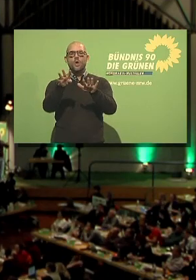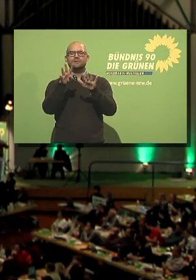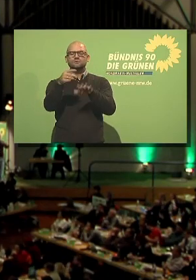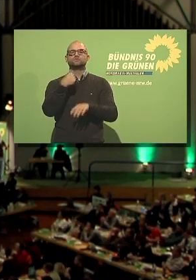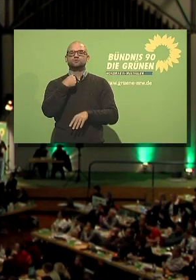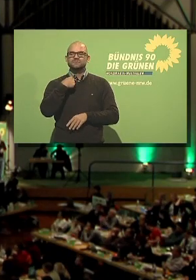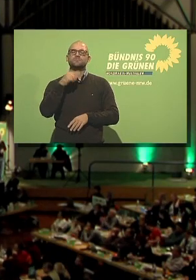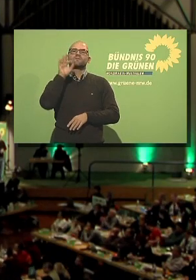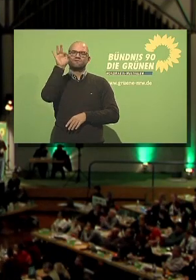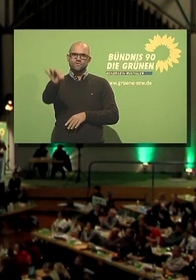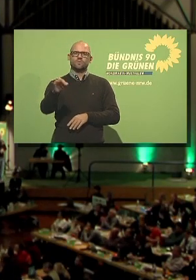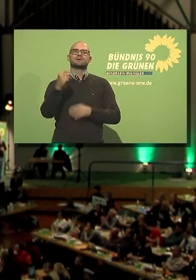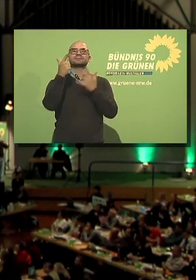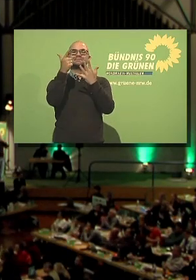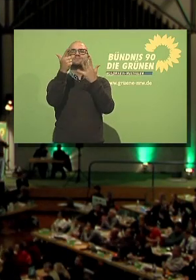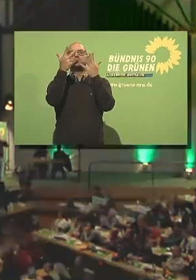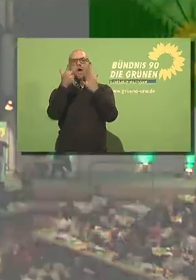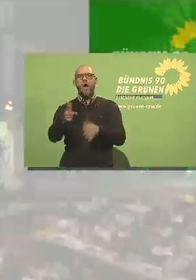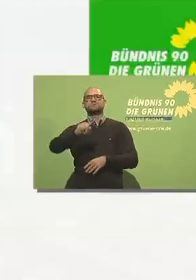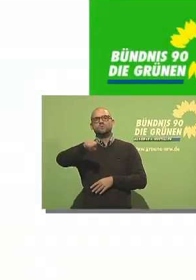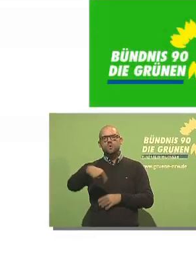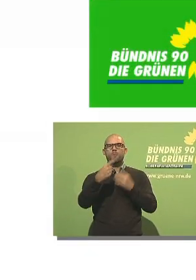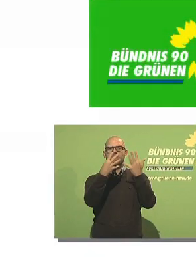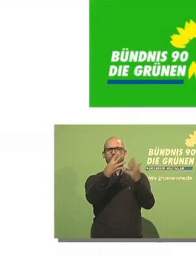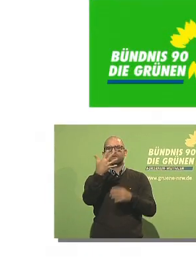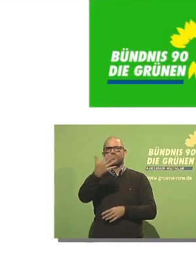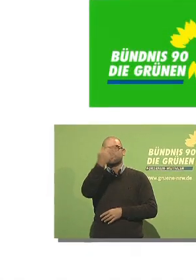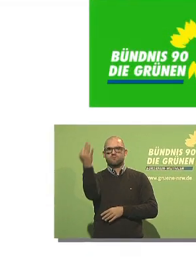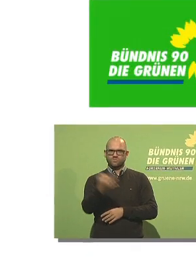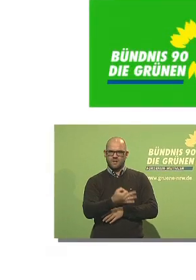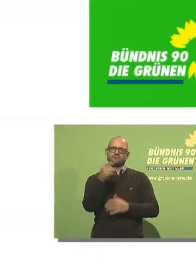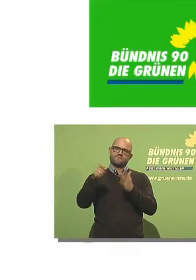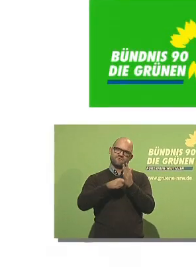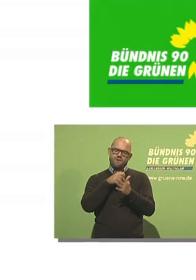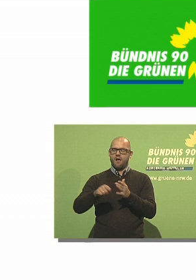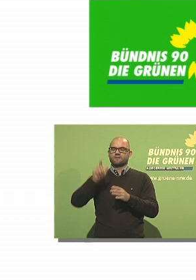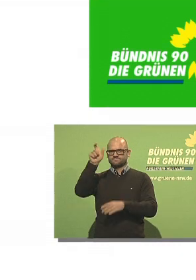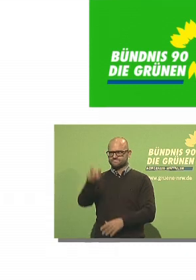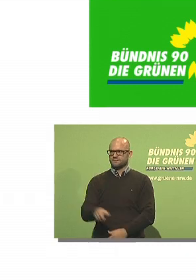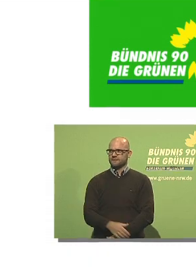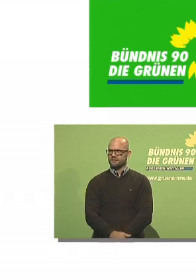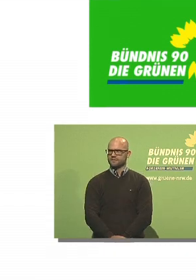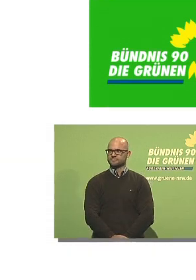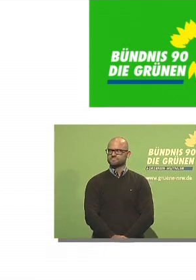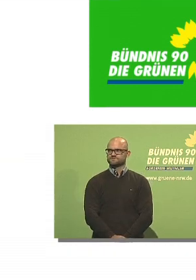für Frithjof. Mit 87,95% ist er damit gewählt.